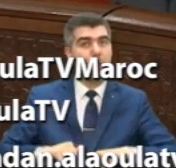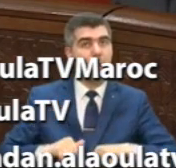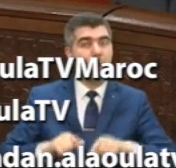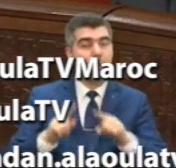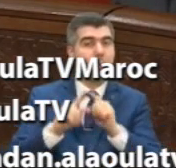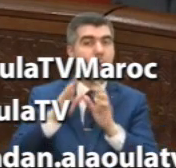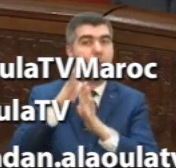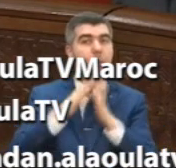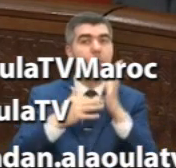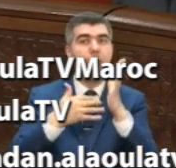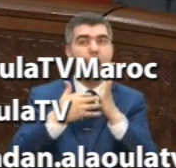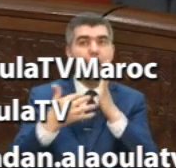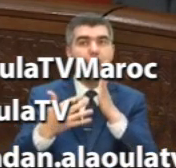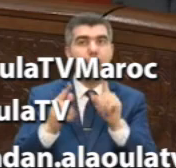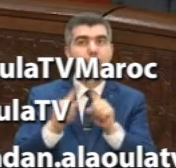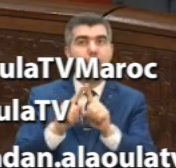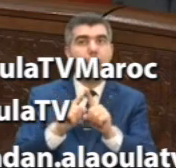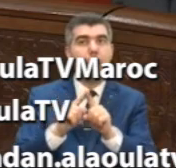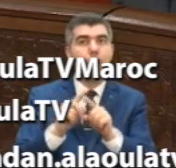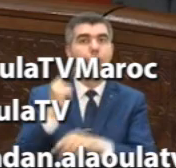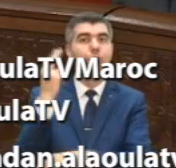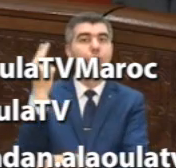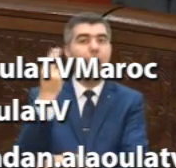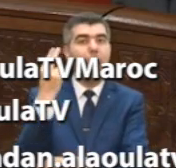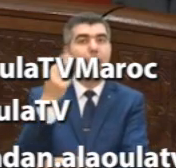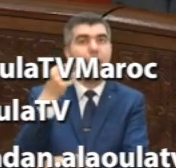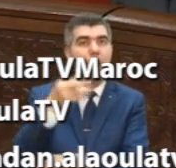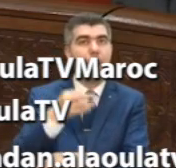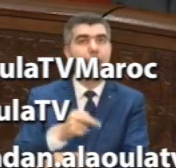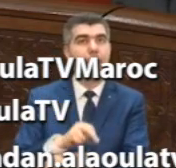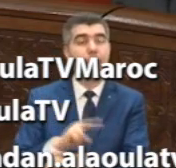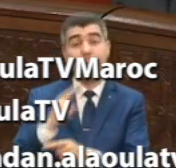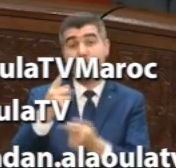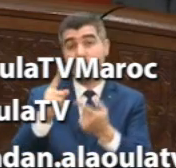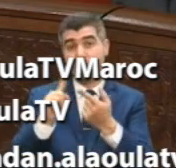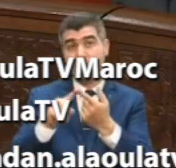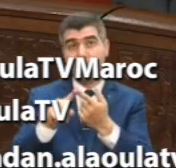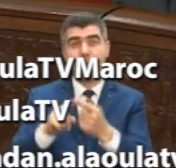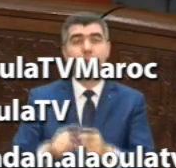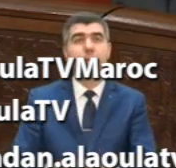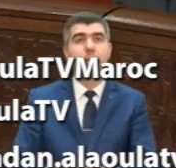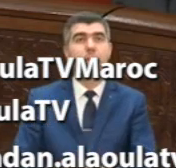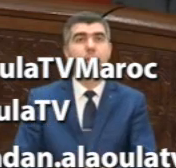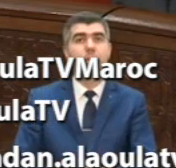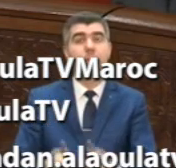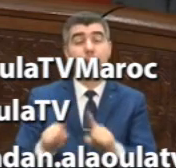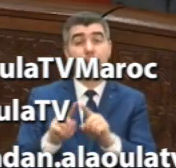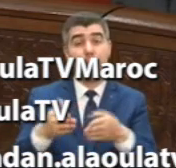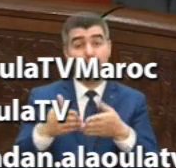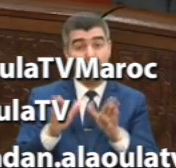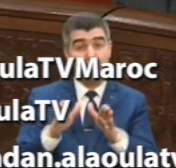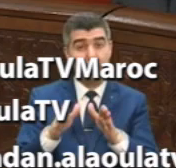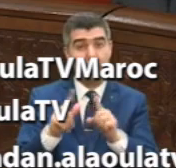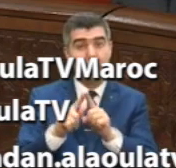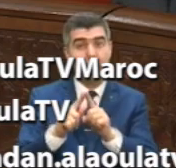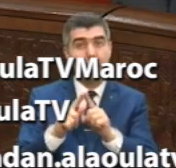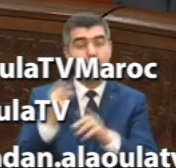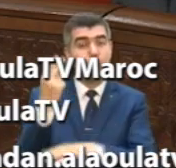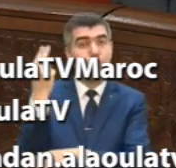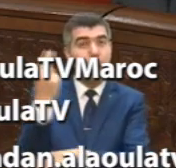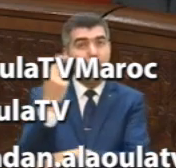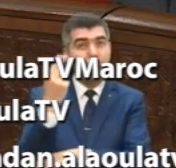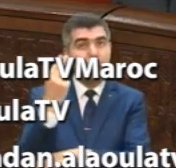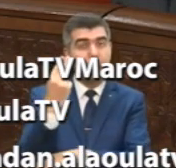خريطه جامعيه وطنيه مندمجه ومدروسه. ثم اثنين، ناكد مره اخرى ان فتح مؤسسات جامعيه